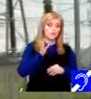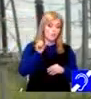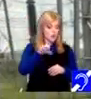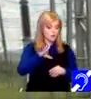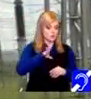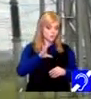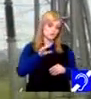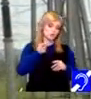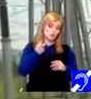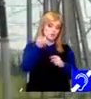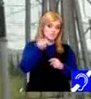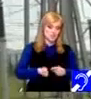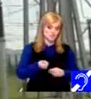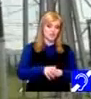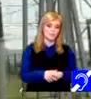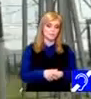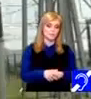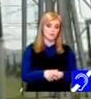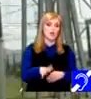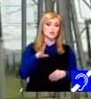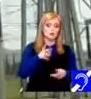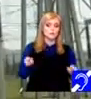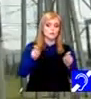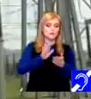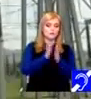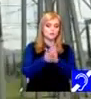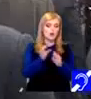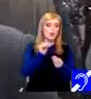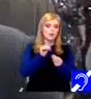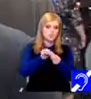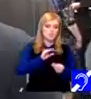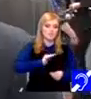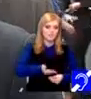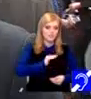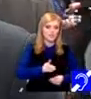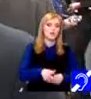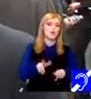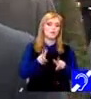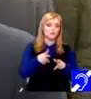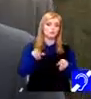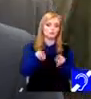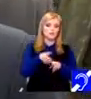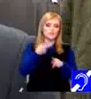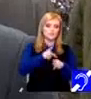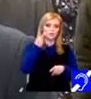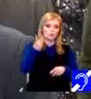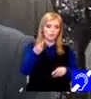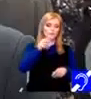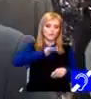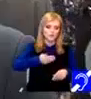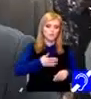fi loc de tăiat. Cum am ajuns să semnăm tot cu cei care au fost, pentru că tot aceia au pus ofertele pe masă.